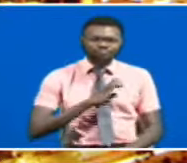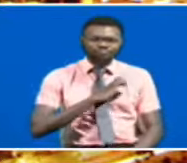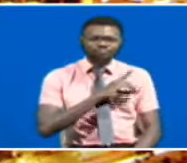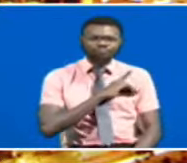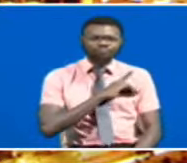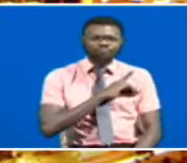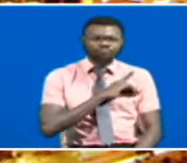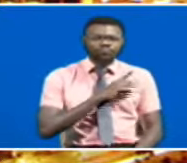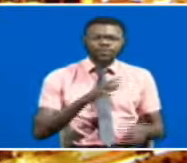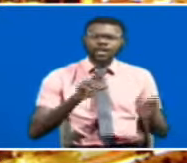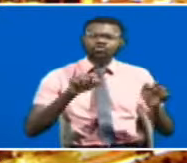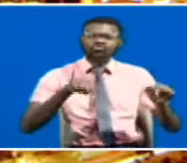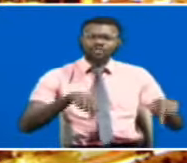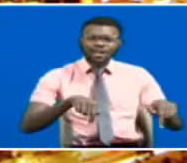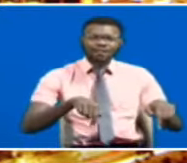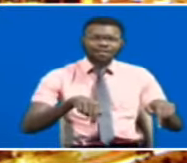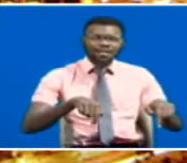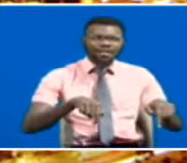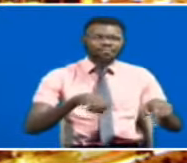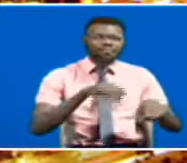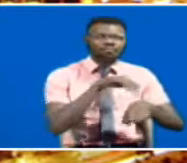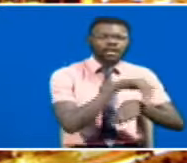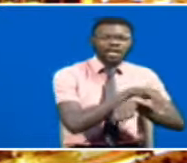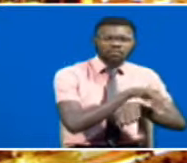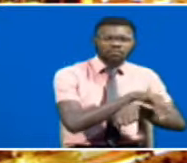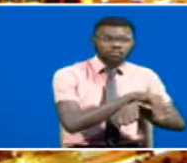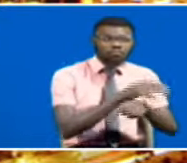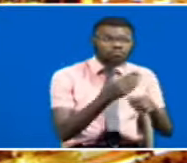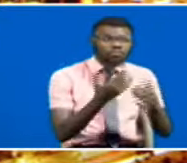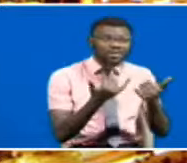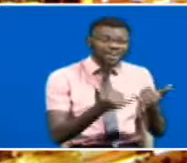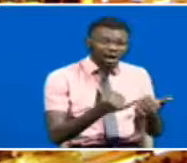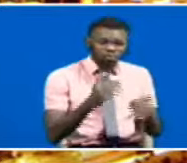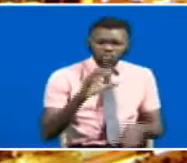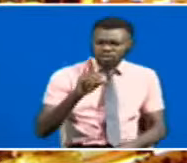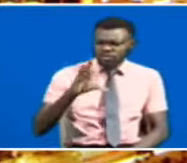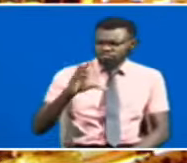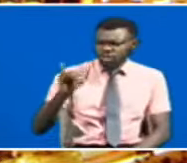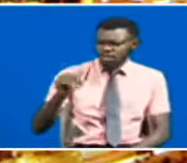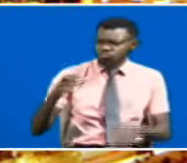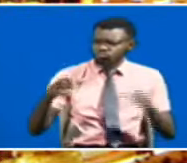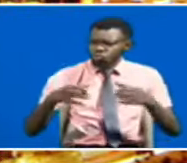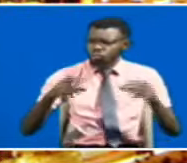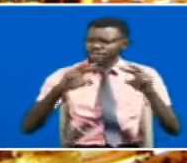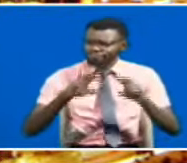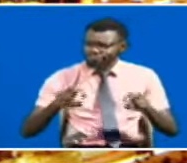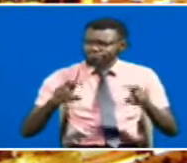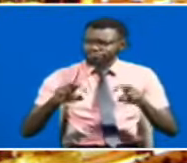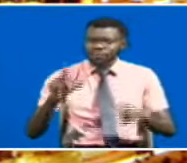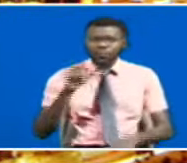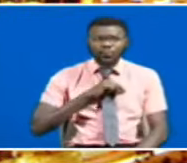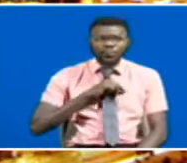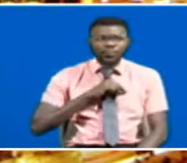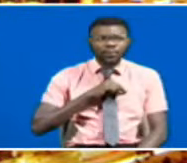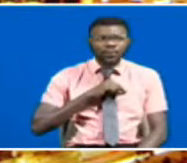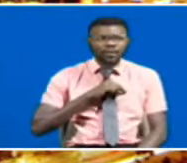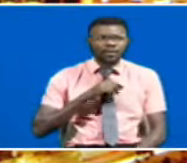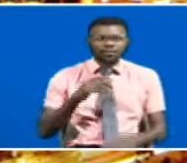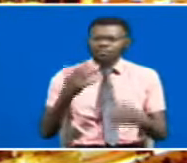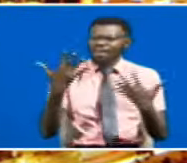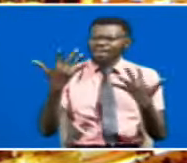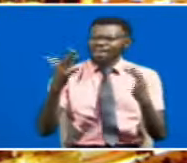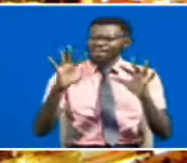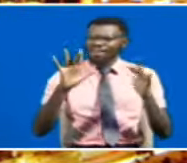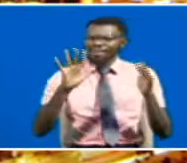Evans. Jioni hii mtazamaji, tunaarifiwa kwamba uchunguzi wa maafisa wa DCI umethibitisha kwamba alama za vidole